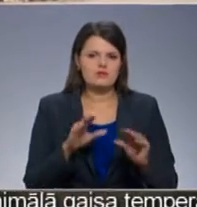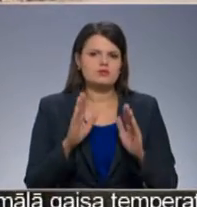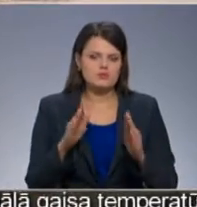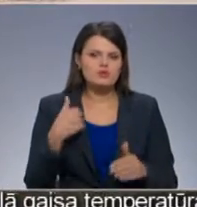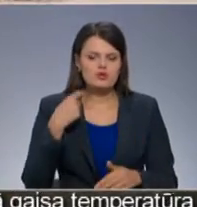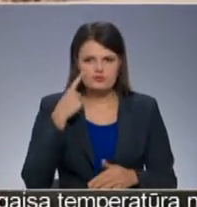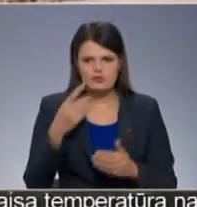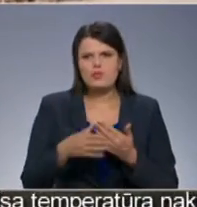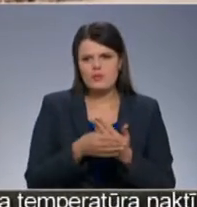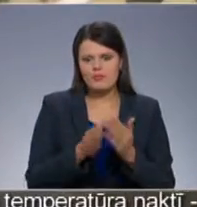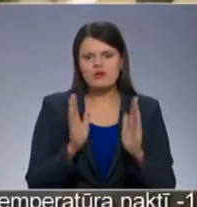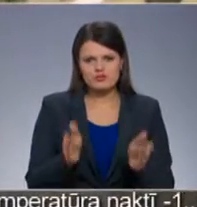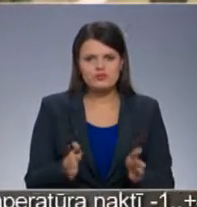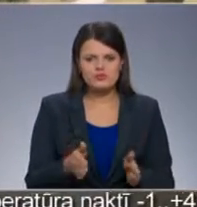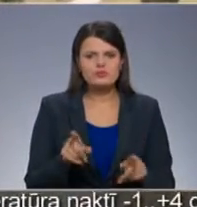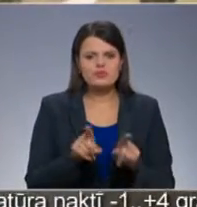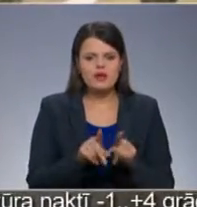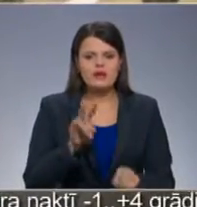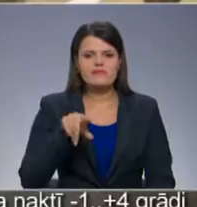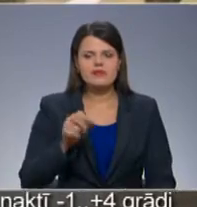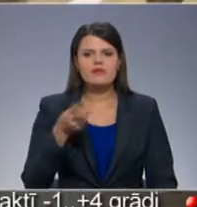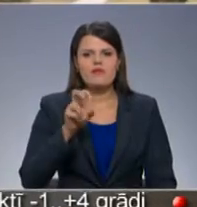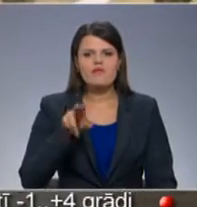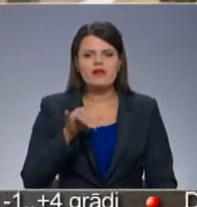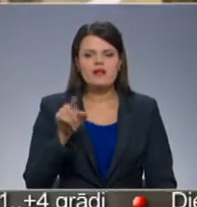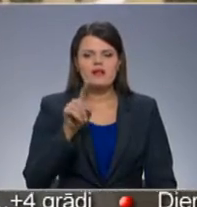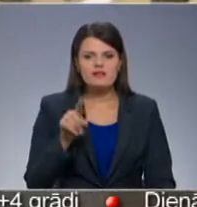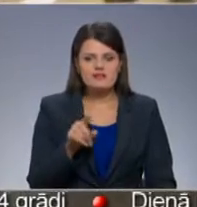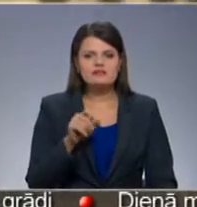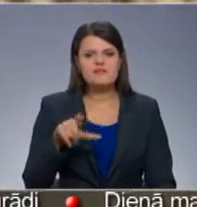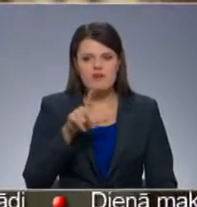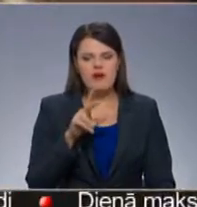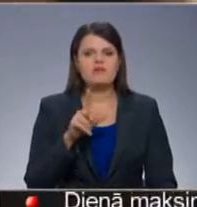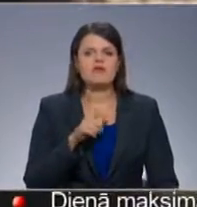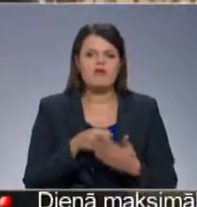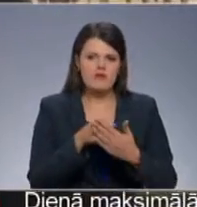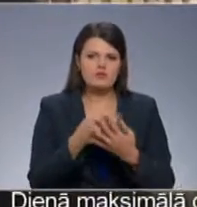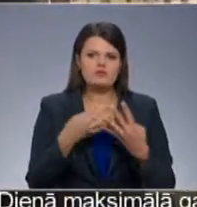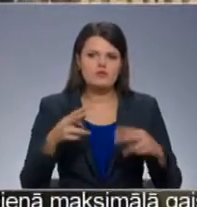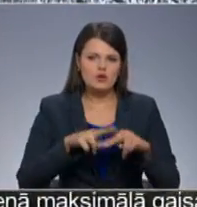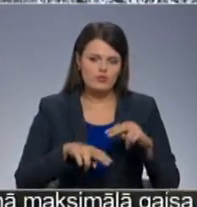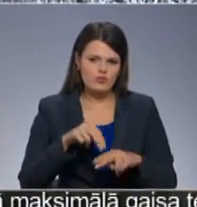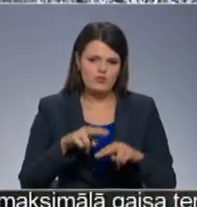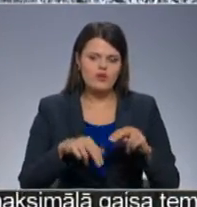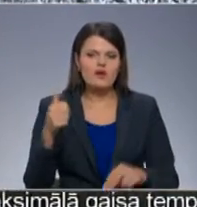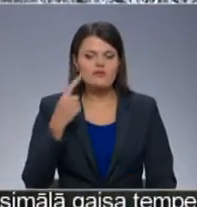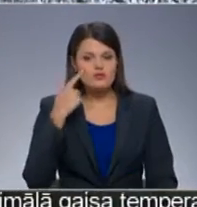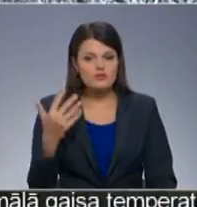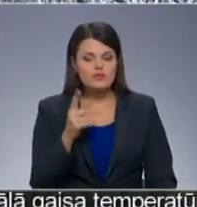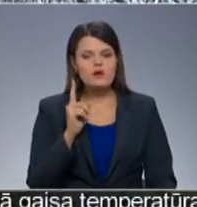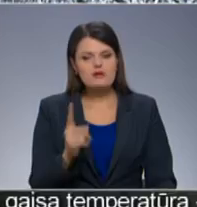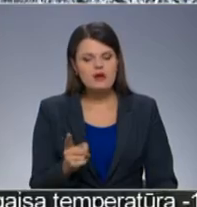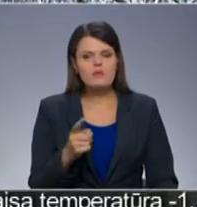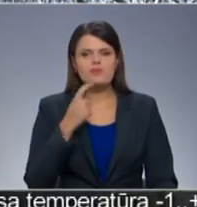varētu palīdzēt? Es domāju, jā. Arī Vita un Valdis no Baltinos novada vairāk par žoga būvniecību nekā pret. Viņu prāt ir